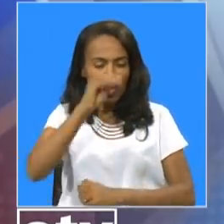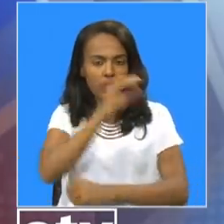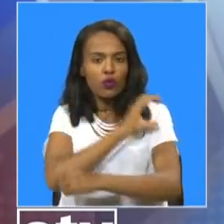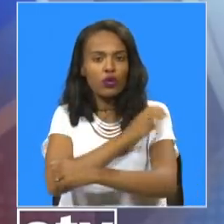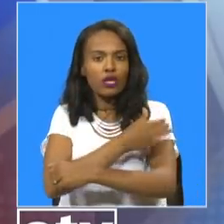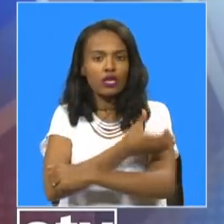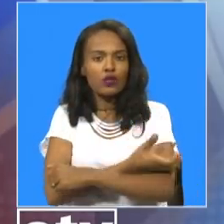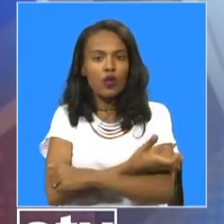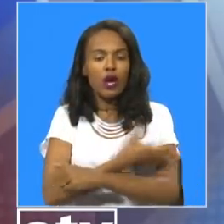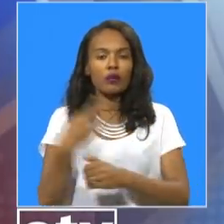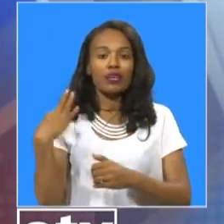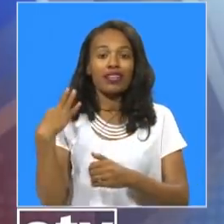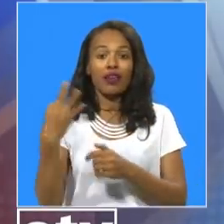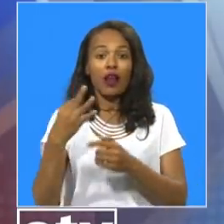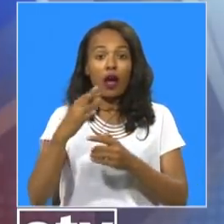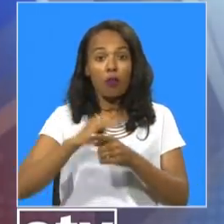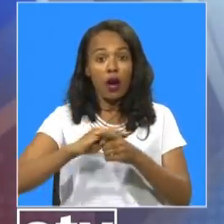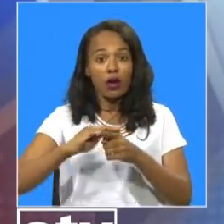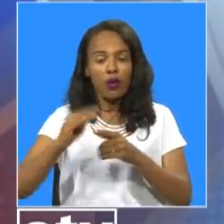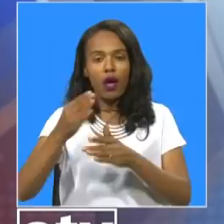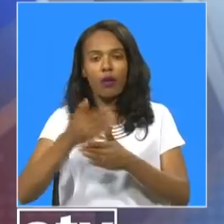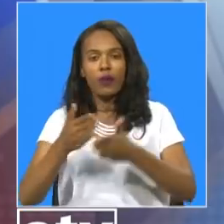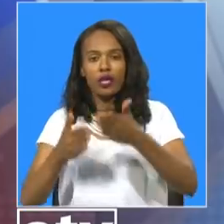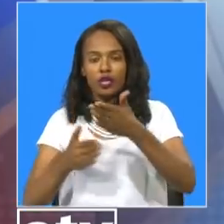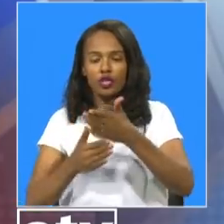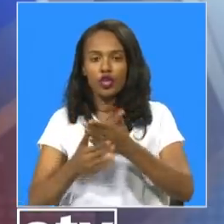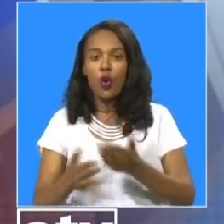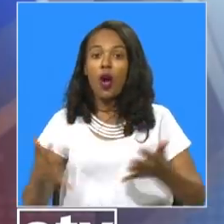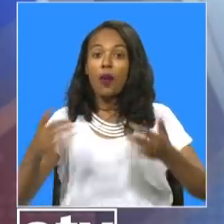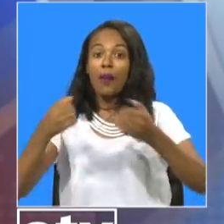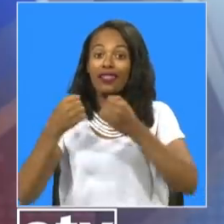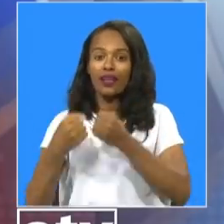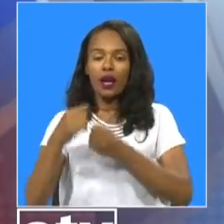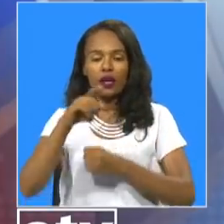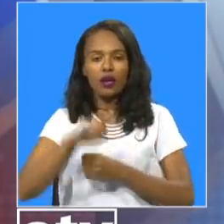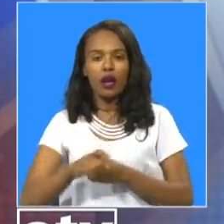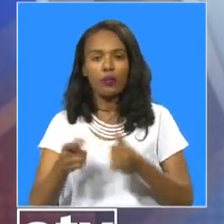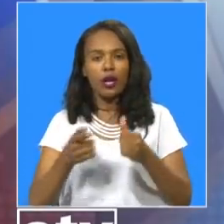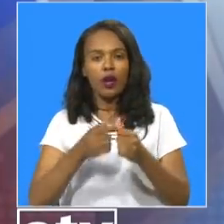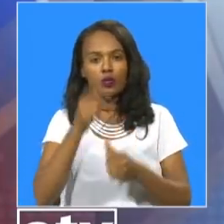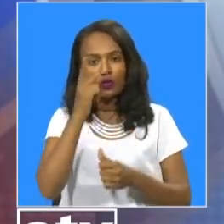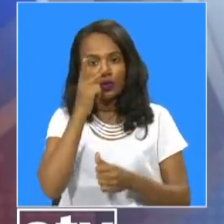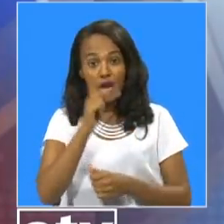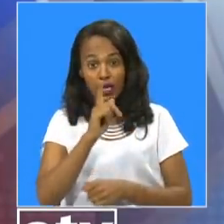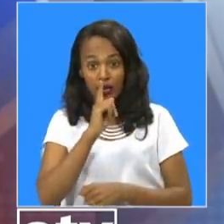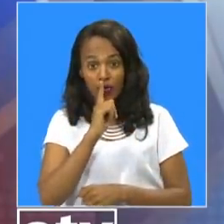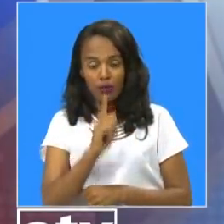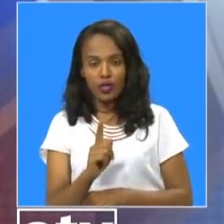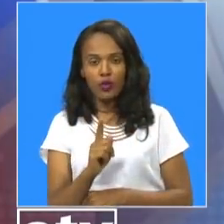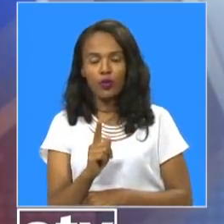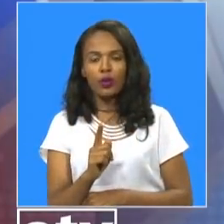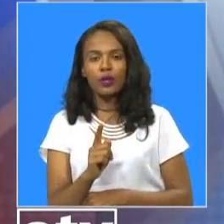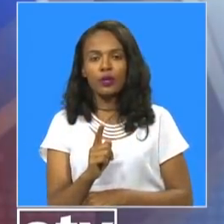ኃይልም የጤና ባለሙያም በየደረጃው ማጠናከር እንዳለብን አንዱ ያየንበት ነው።